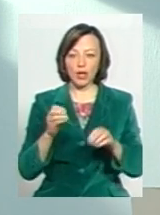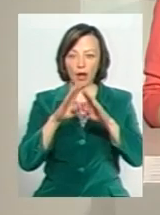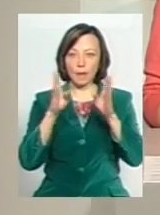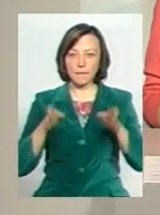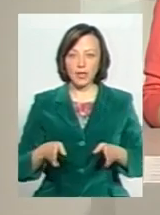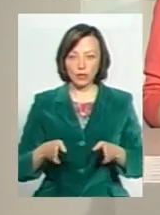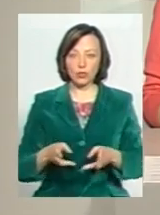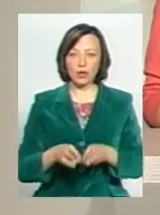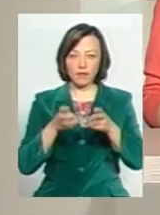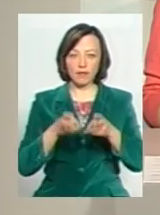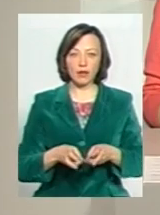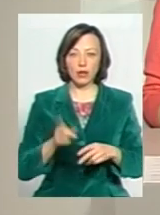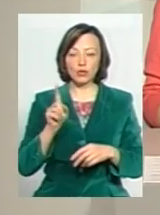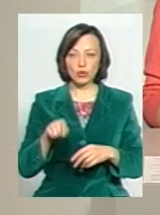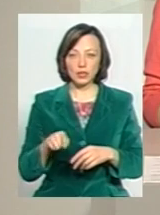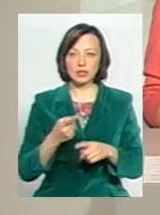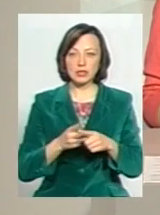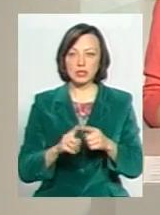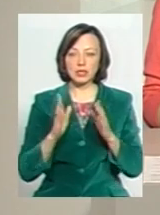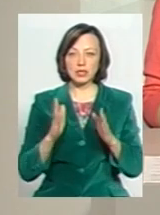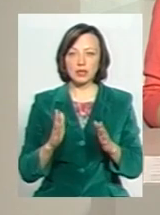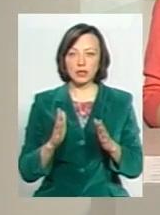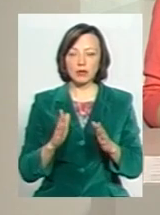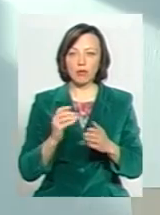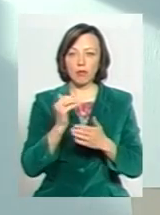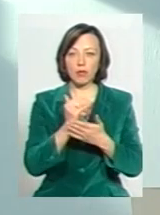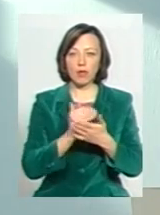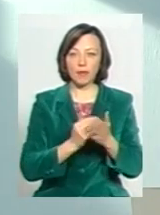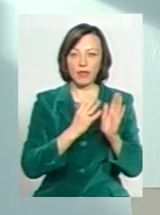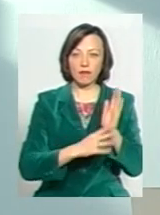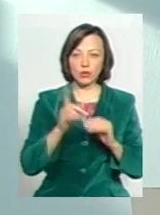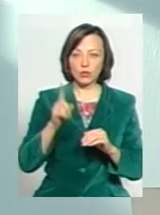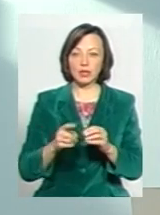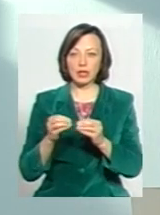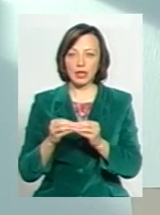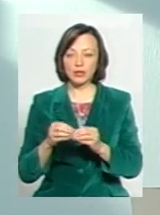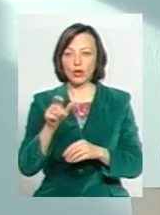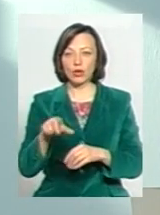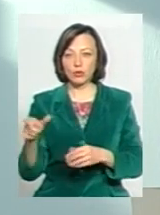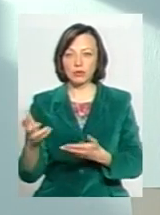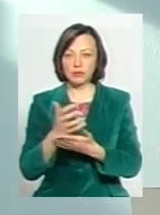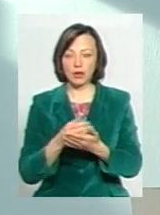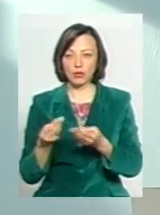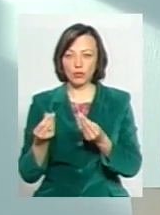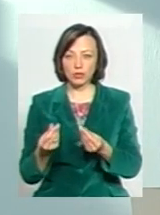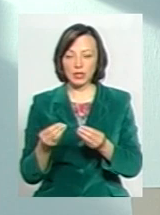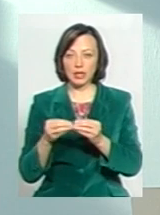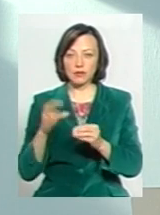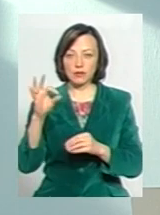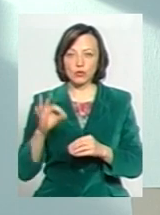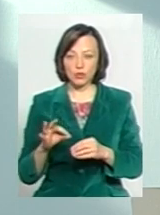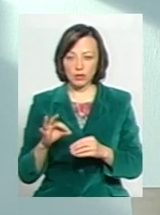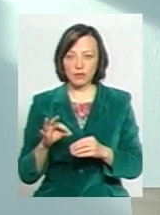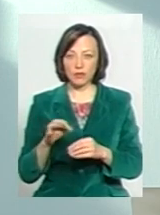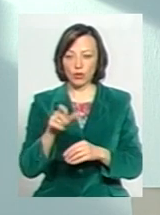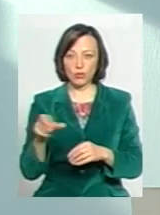ліфта, а тоді це тільки виключно по програмі 90 на 10. Мешканці збираються коштами, 10% не,